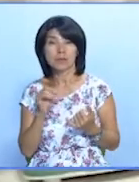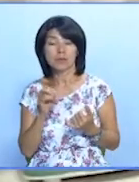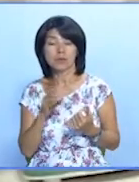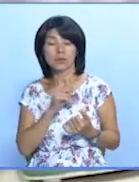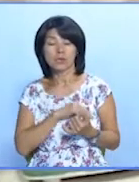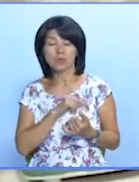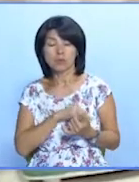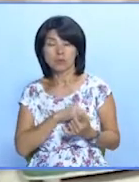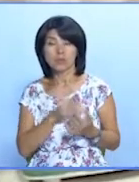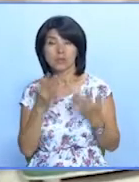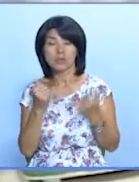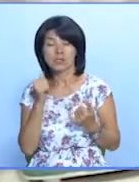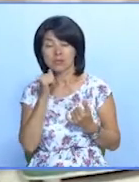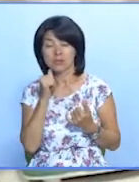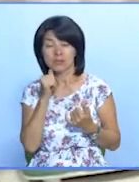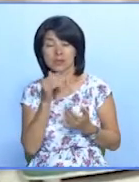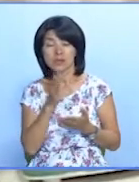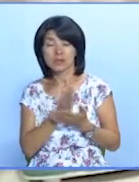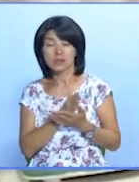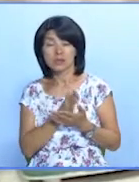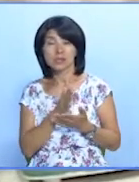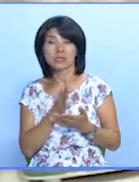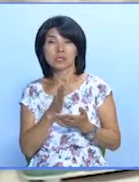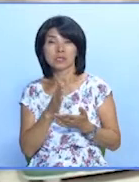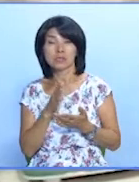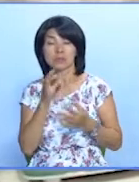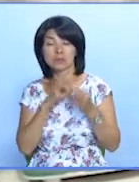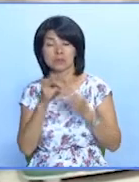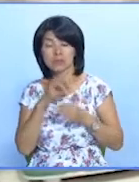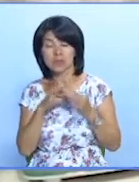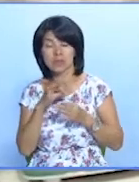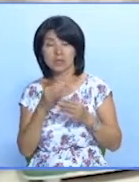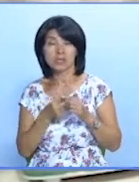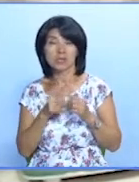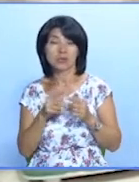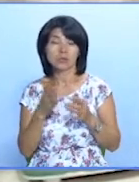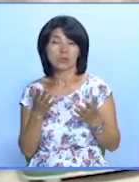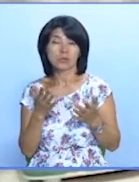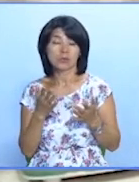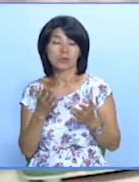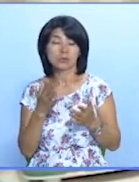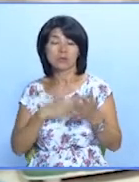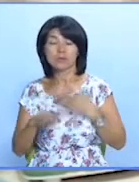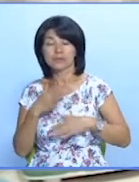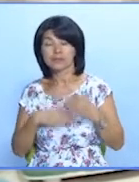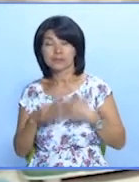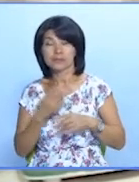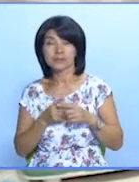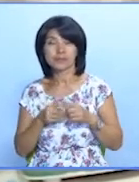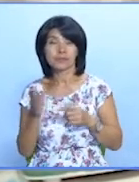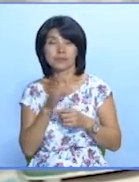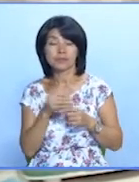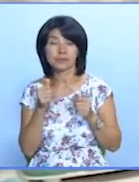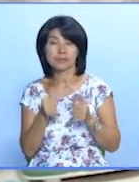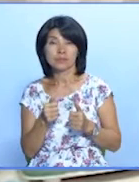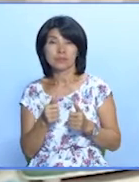уже в аптечной сети имеются препараты, и это уже радует, это уже положительная динамика.